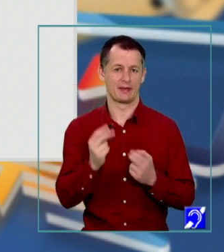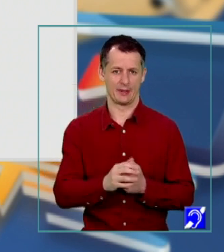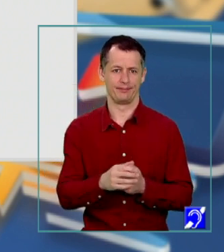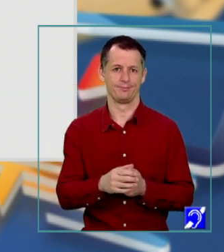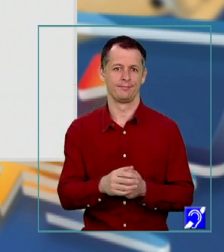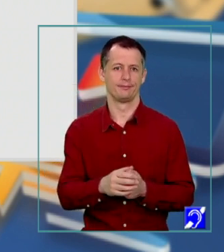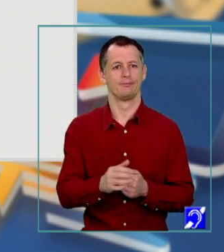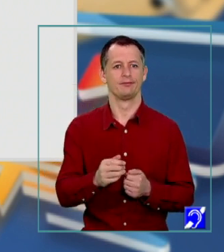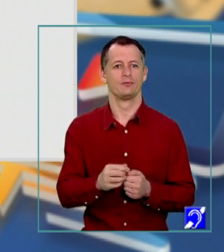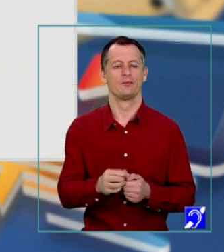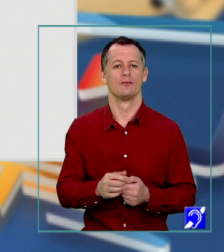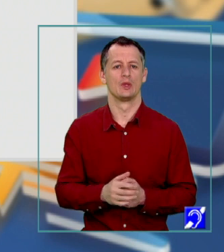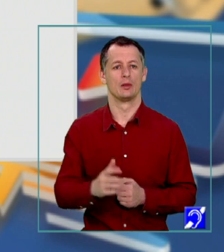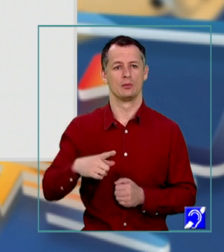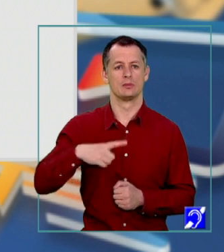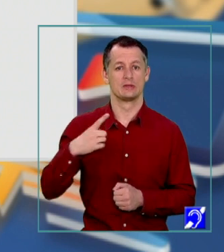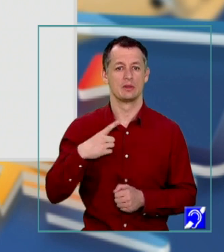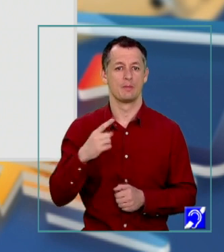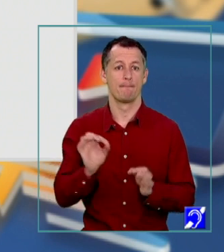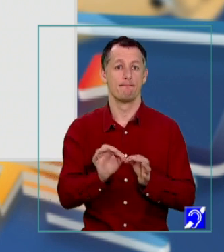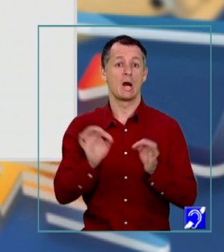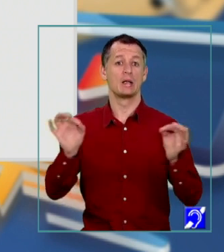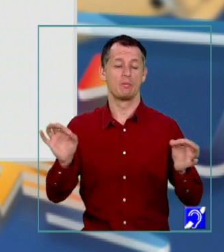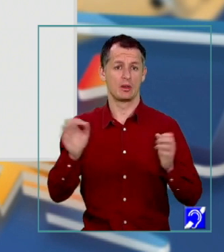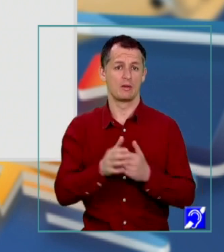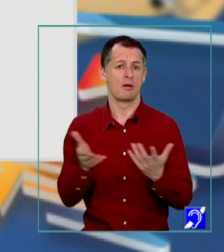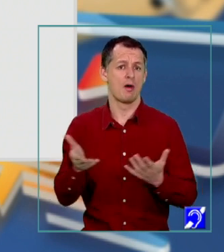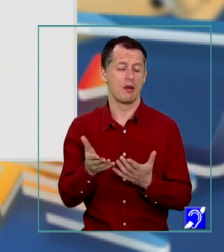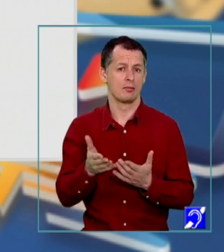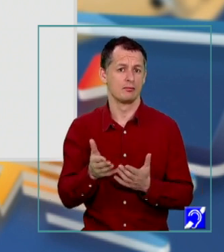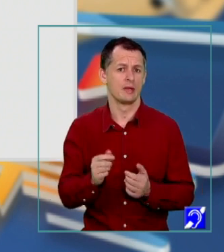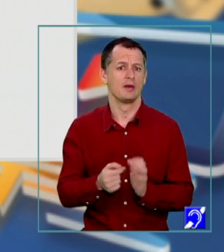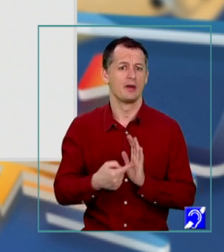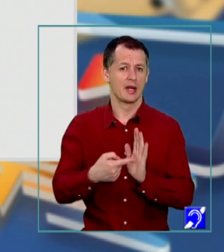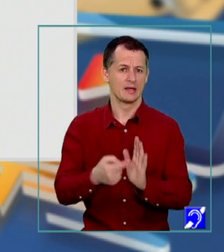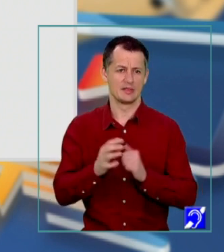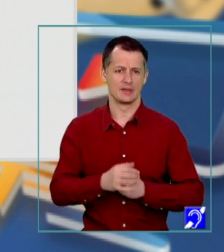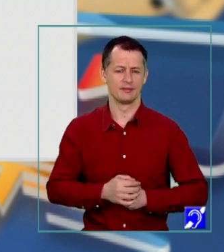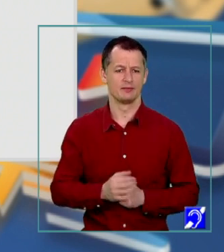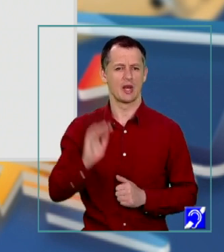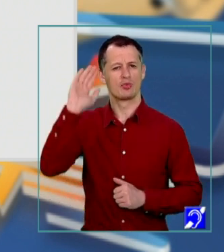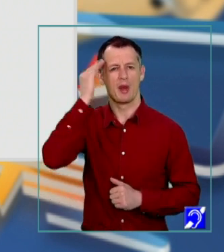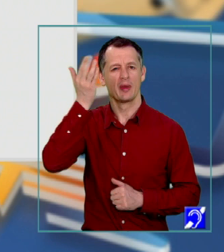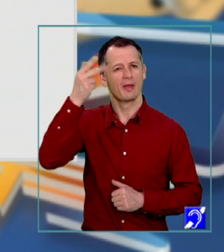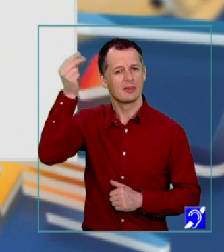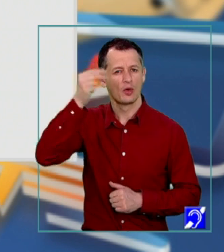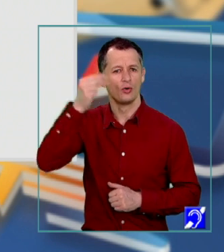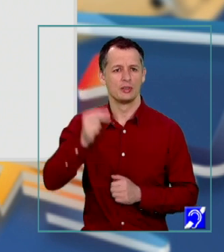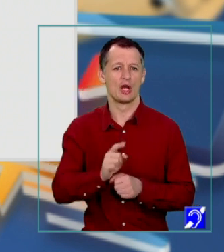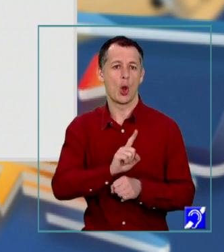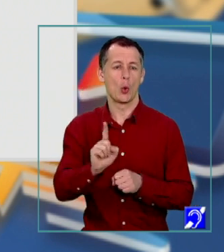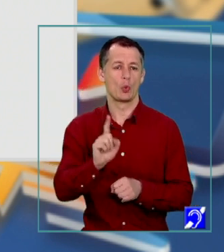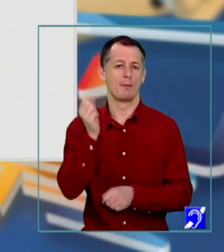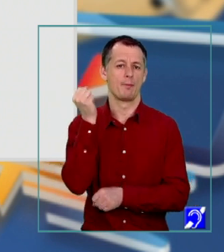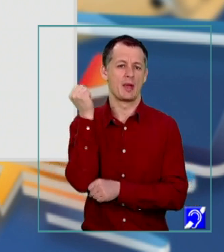Lucru mecanic și căldura sunt mărimi care caracterizează. Să ne aducem aminte din teorie că lucru mecanic și